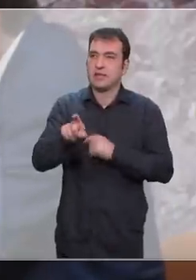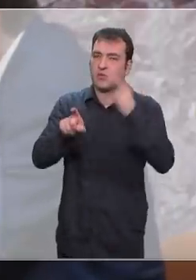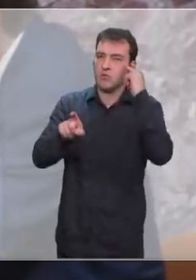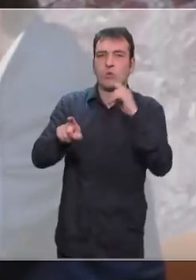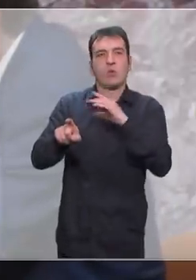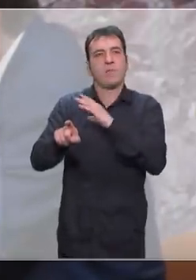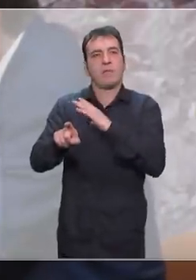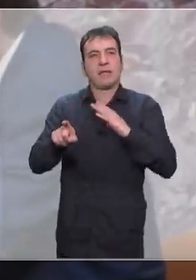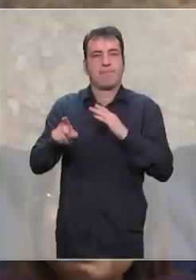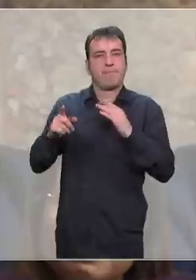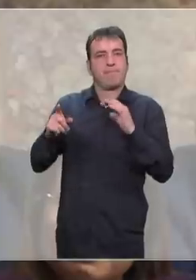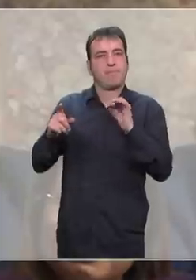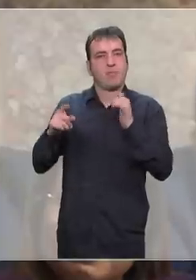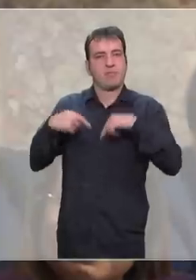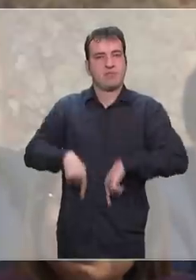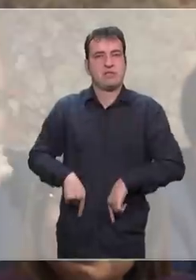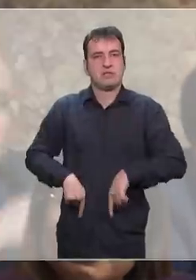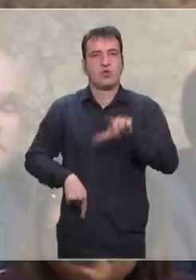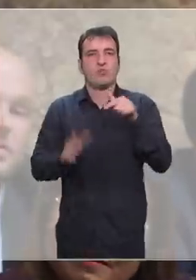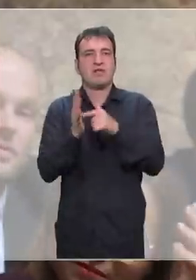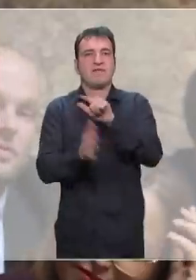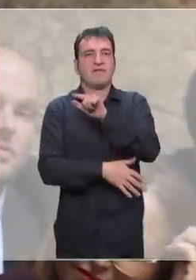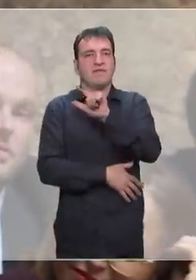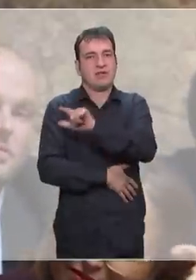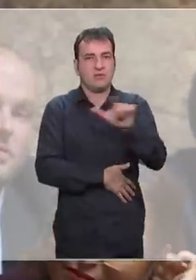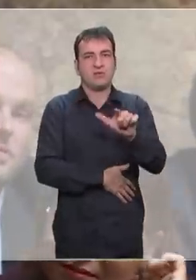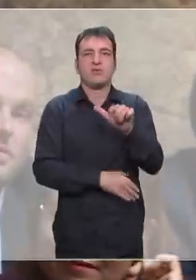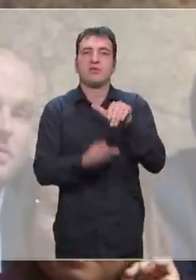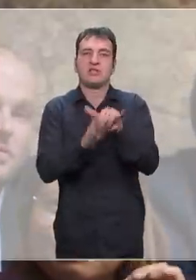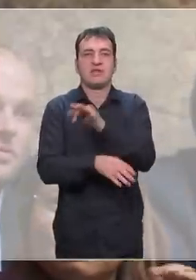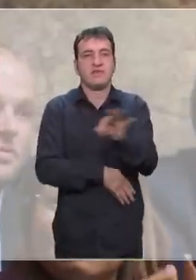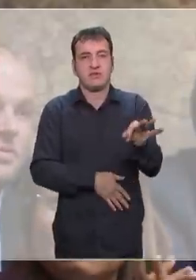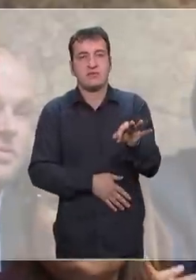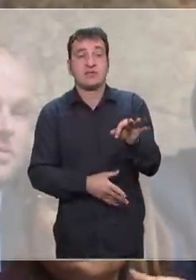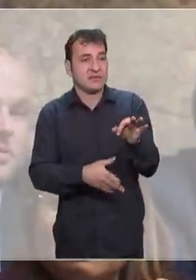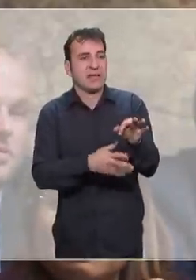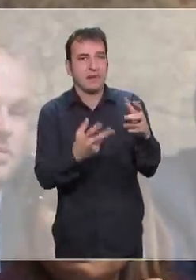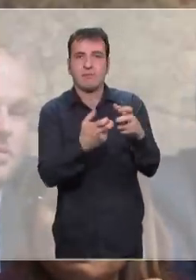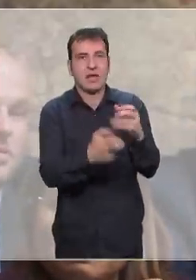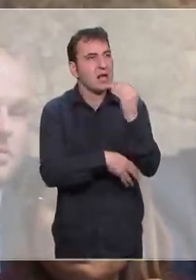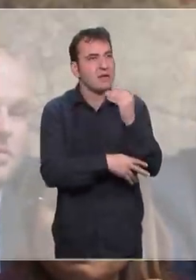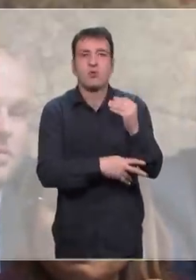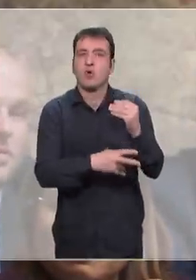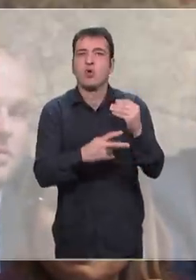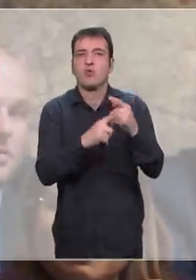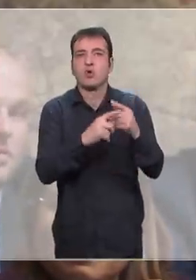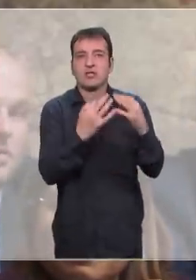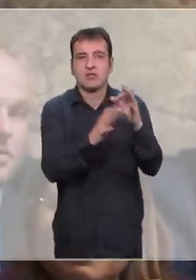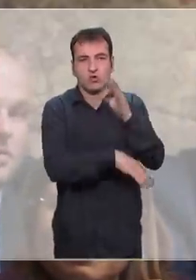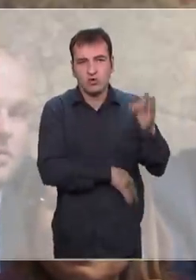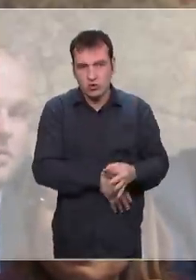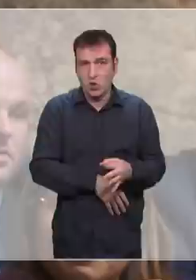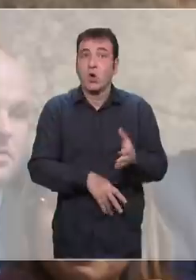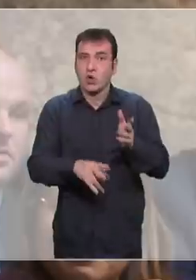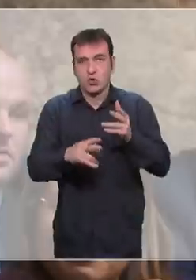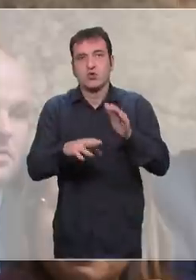la Première Ministre. 2022 en France, c'est plus 10% sur l'alimentation, plus 15% sur les produits alimentaires